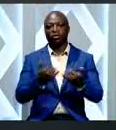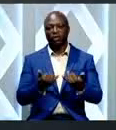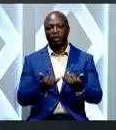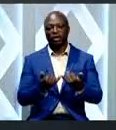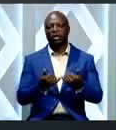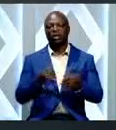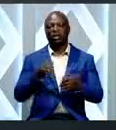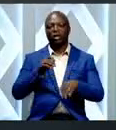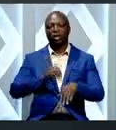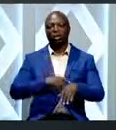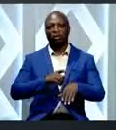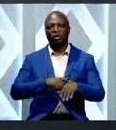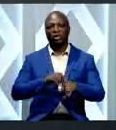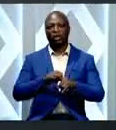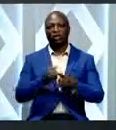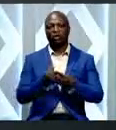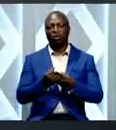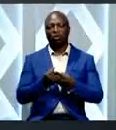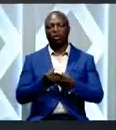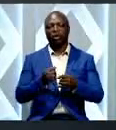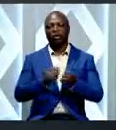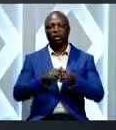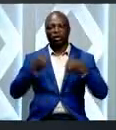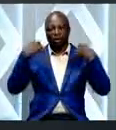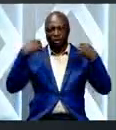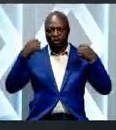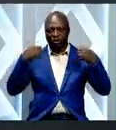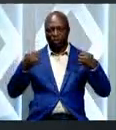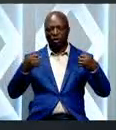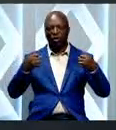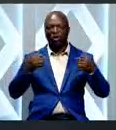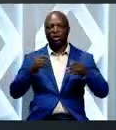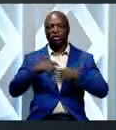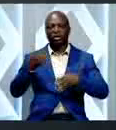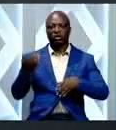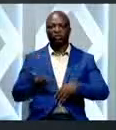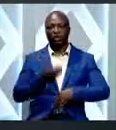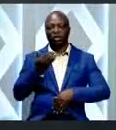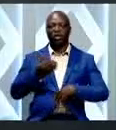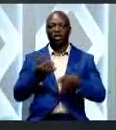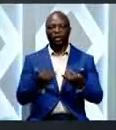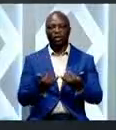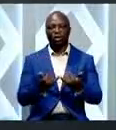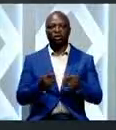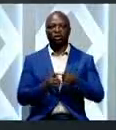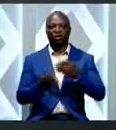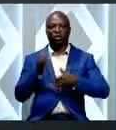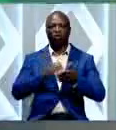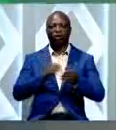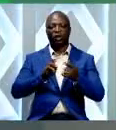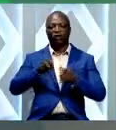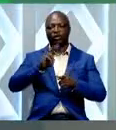la météo assure le panorama des sports avec Claude Ama et ses invités. L'actualité revient à